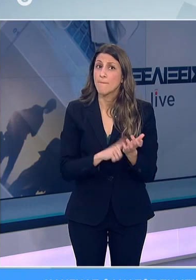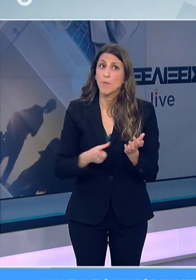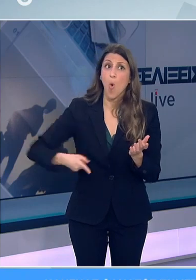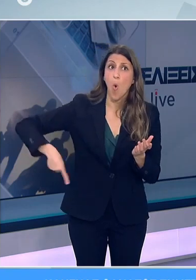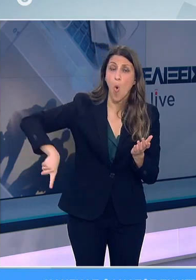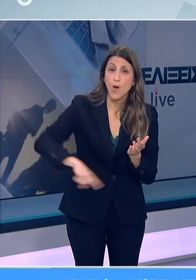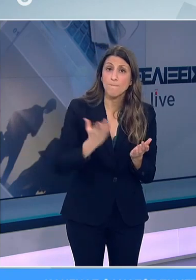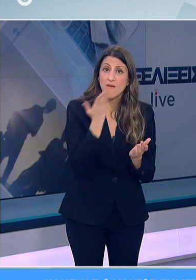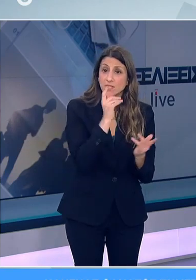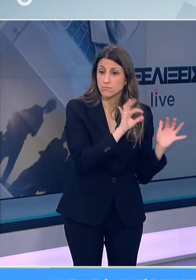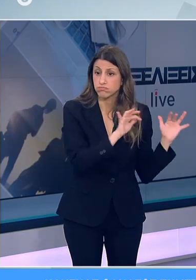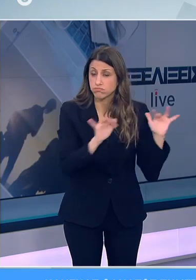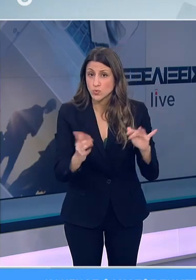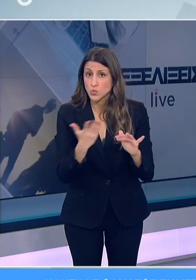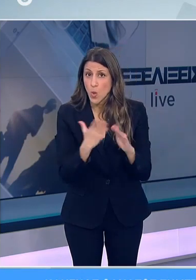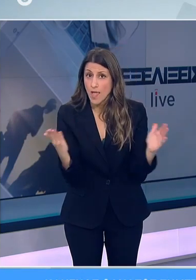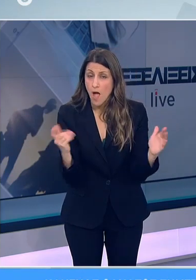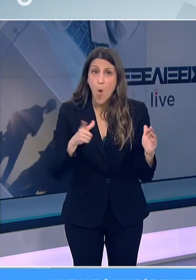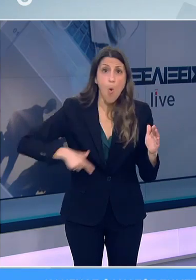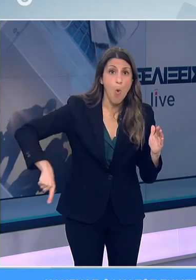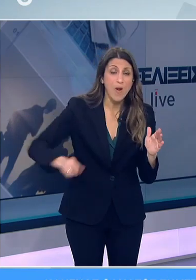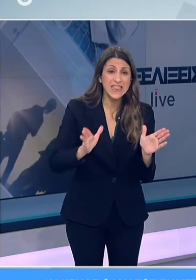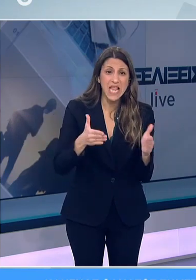ή σταδιακά ανατάξη?